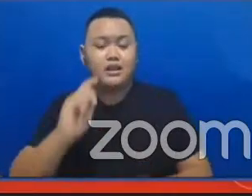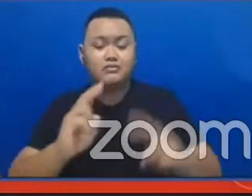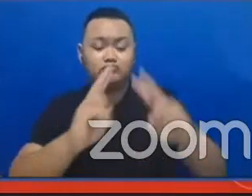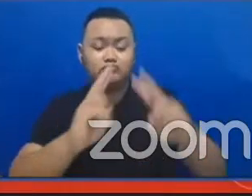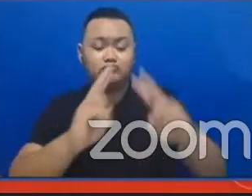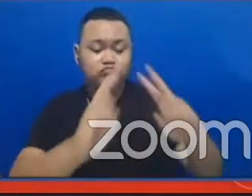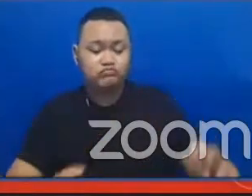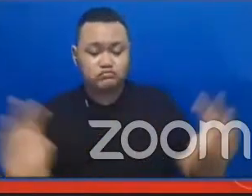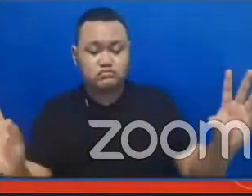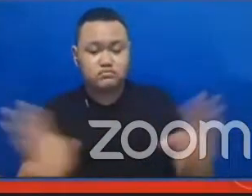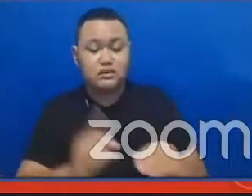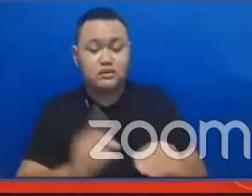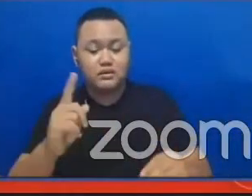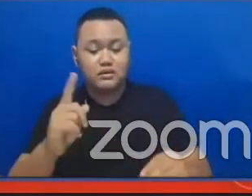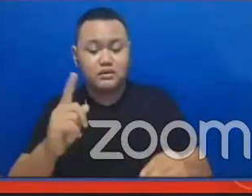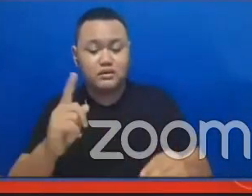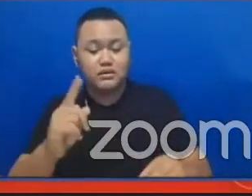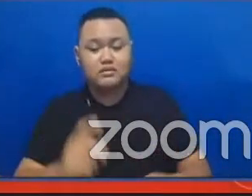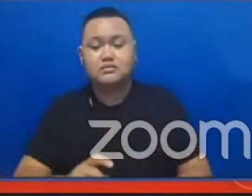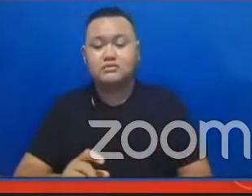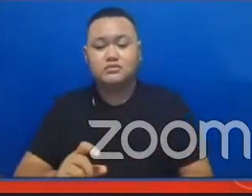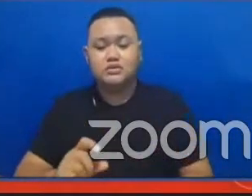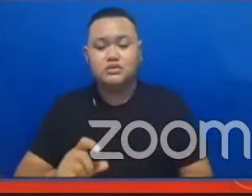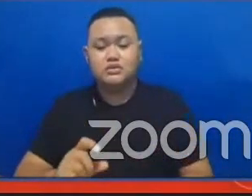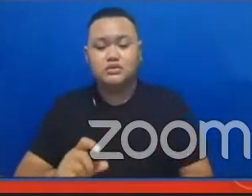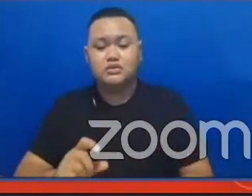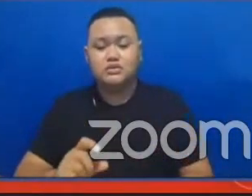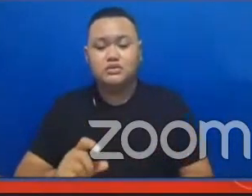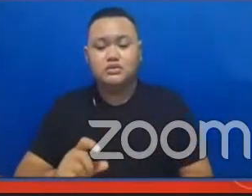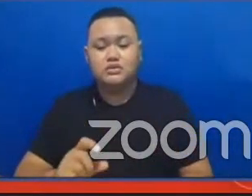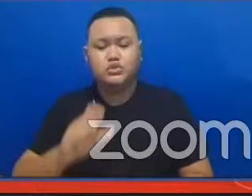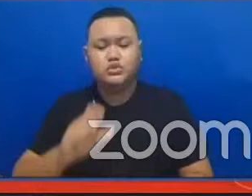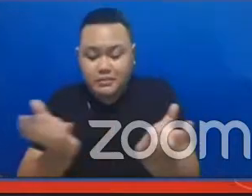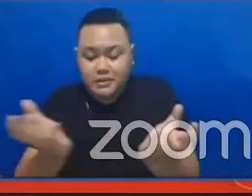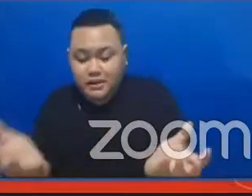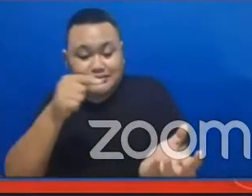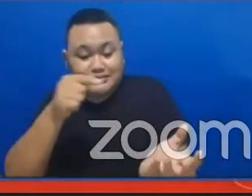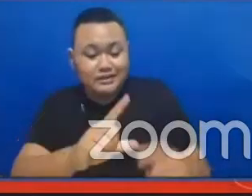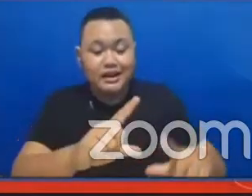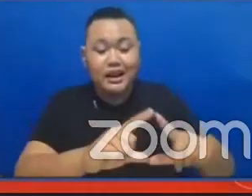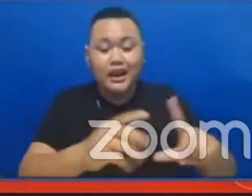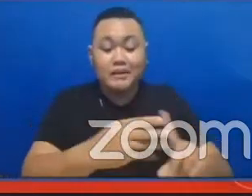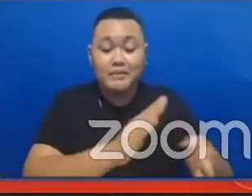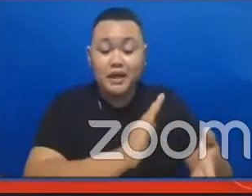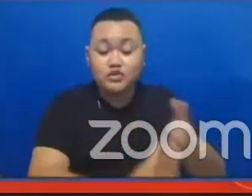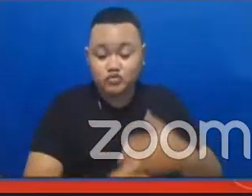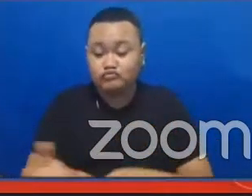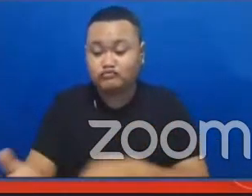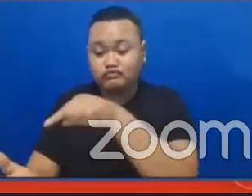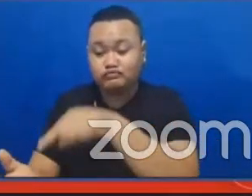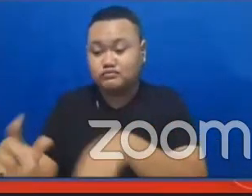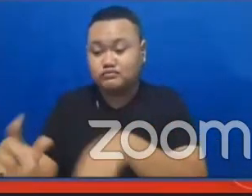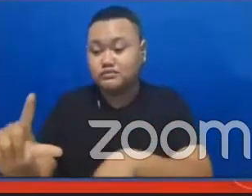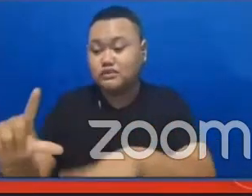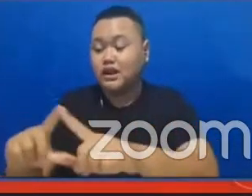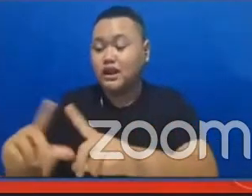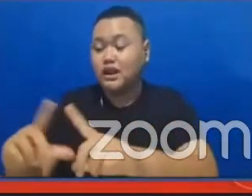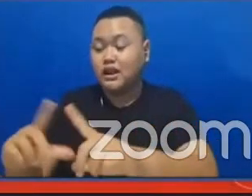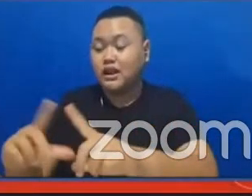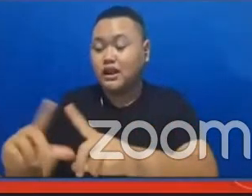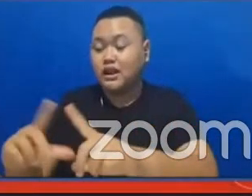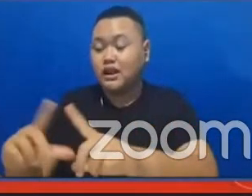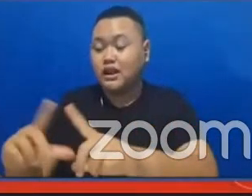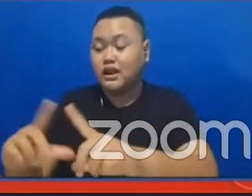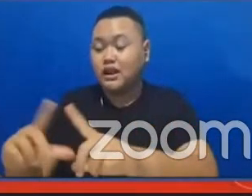pada percobaan uji coba perbandingan antara real lab dengan virtual lab atau